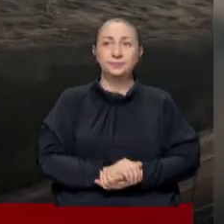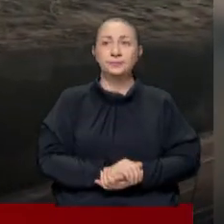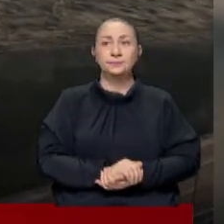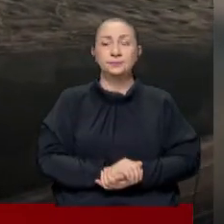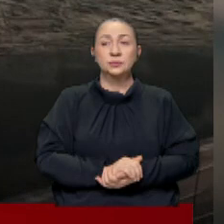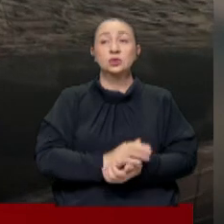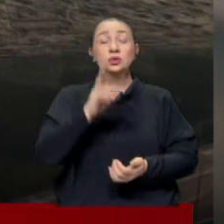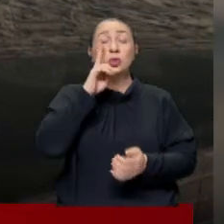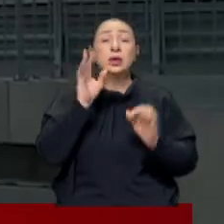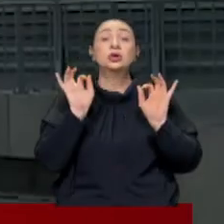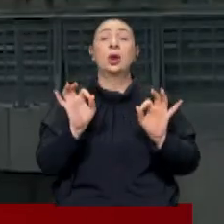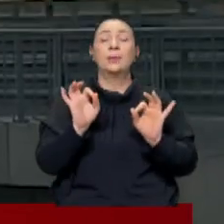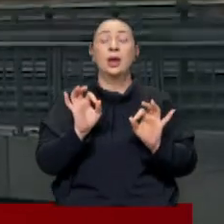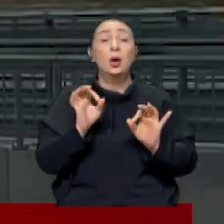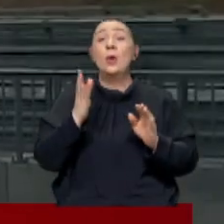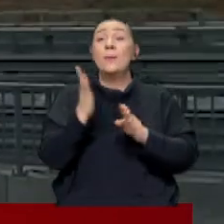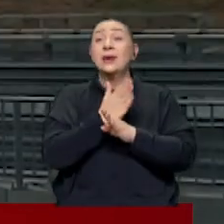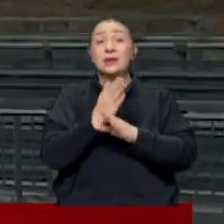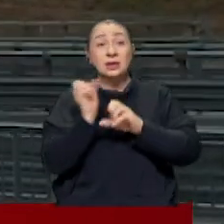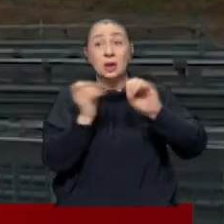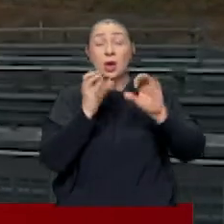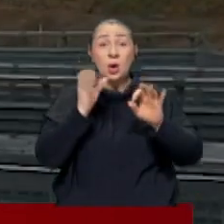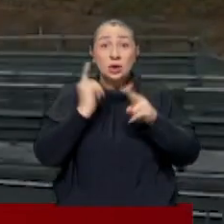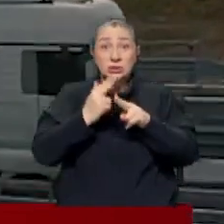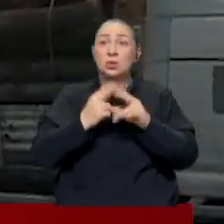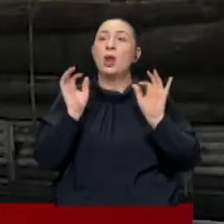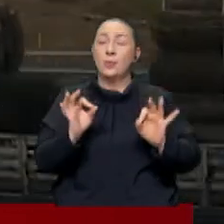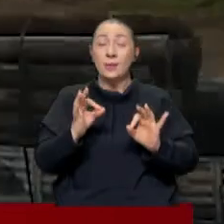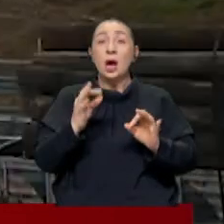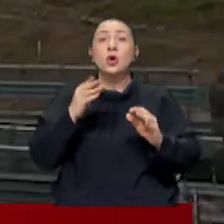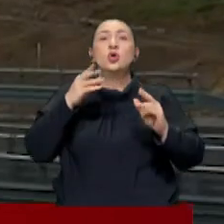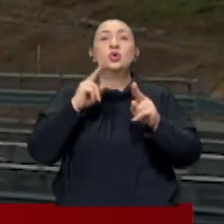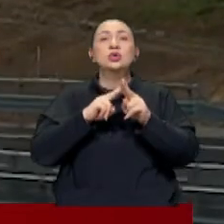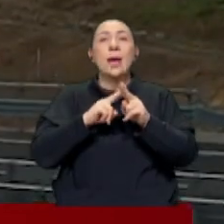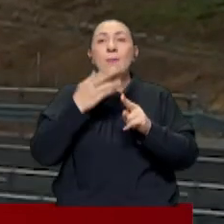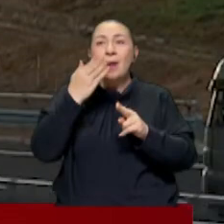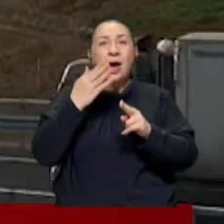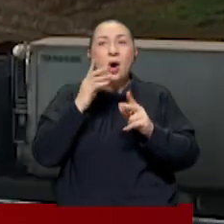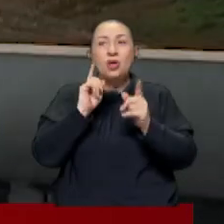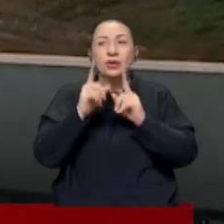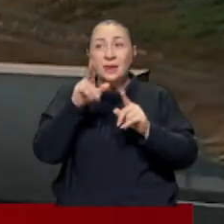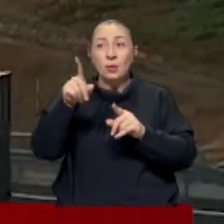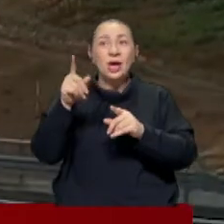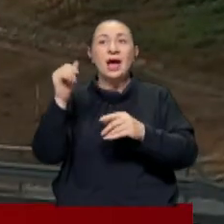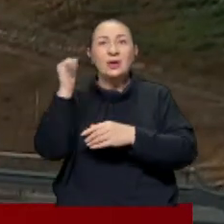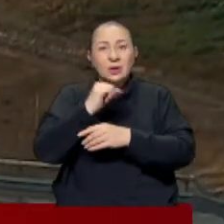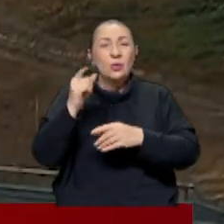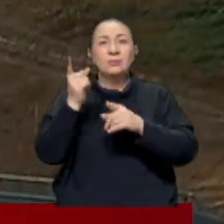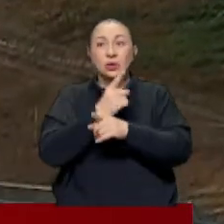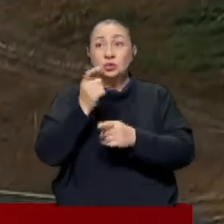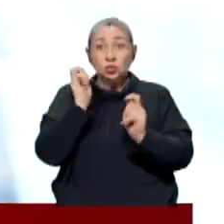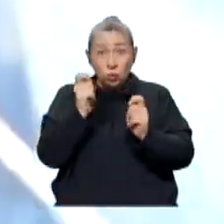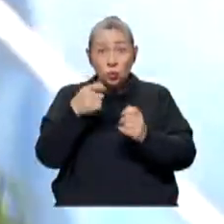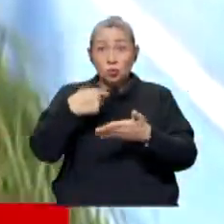ulaşması son derece önemli. Ürünlerin hızlı ulaşımı önemli ama Kuzey Marmara Otoyolu gibi bu otoyolda nakliye araçlarına zorunlu ve